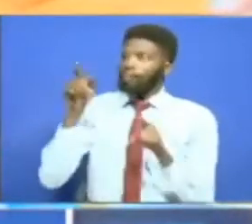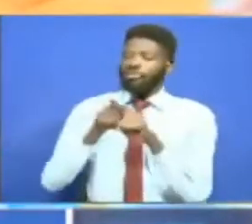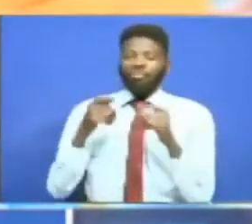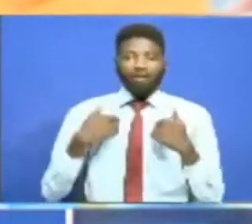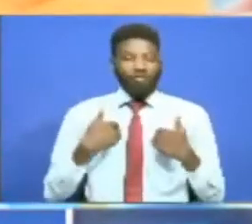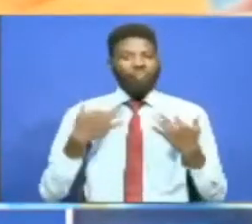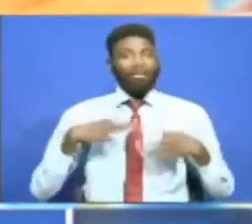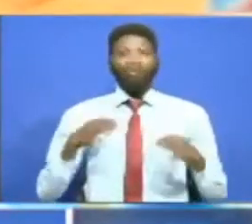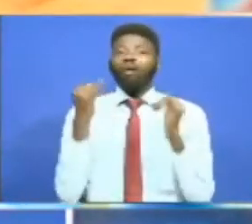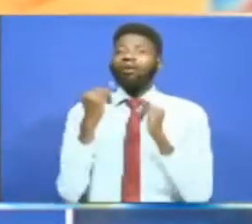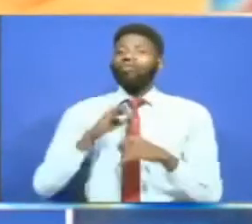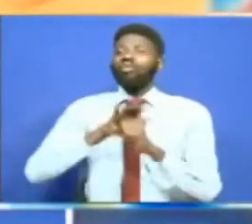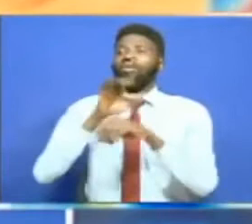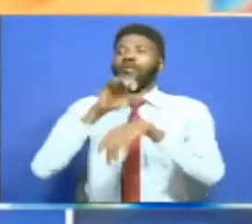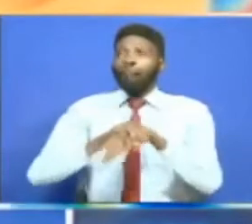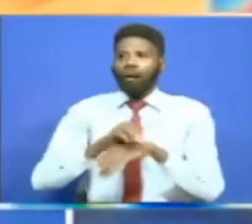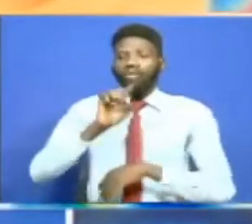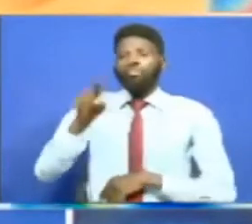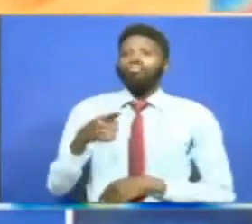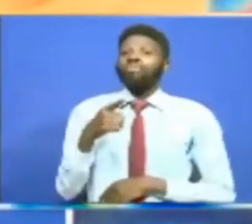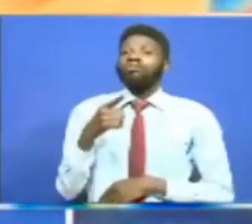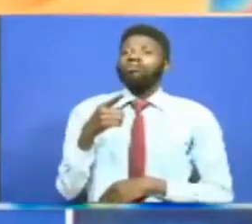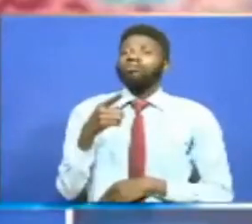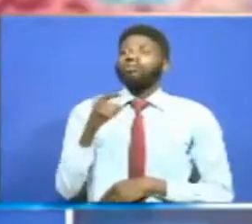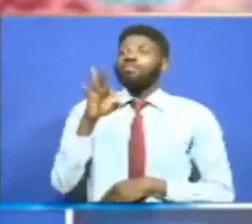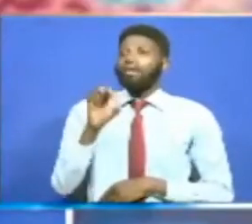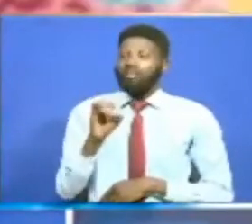vipya 1030 vya maambukizi kutokana na sampuli